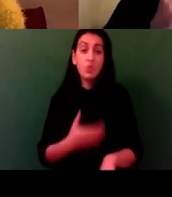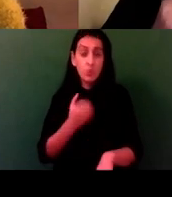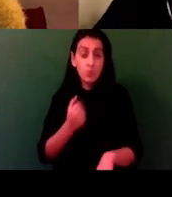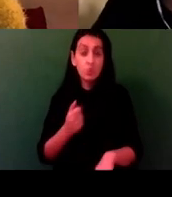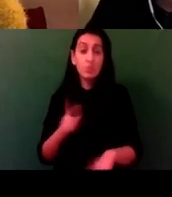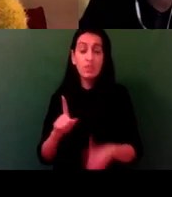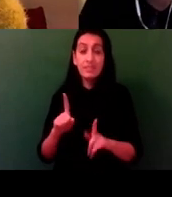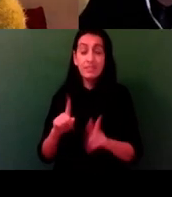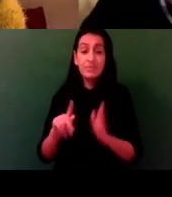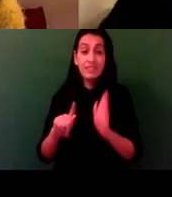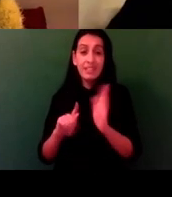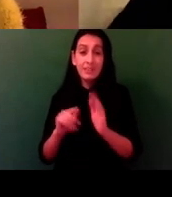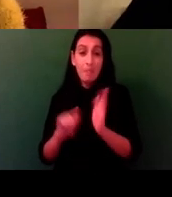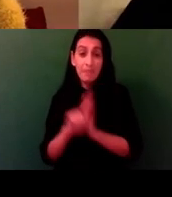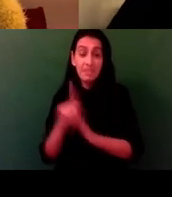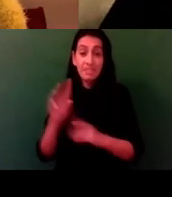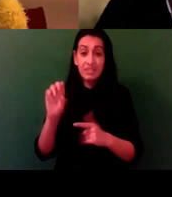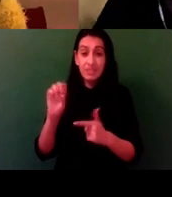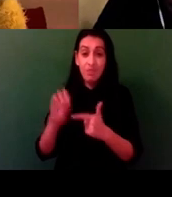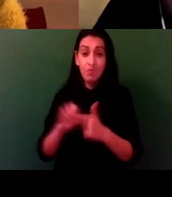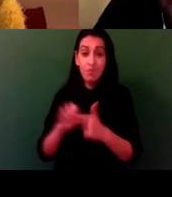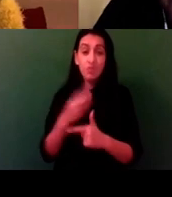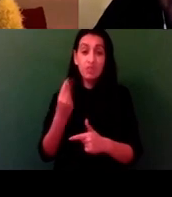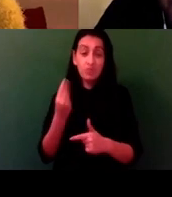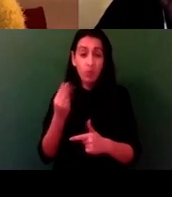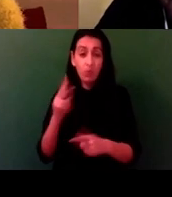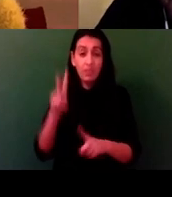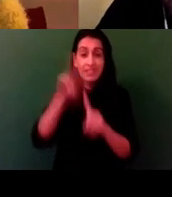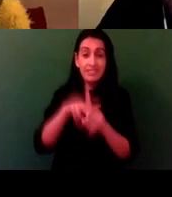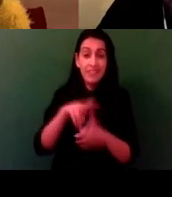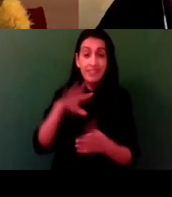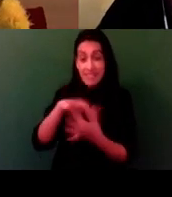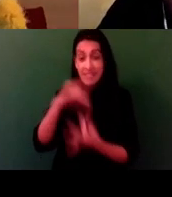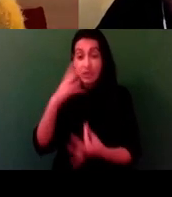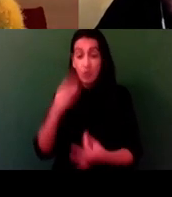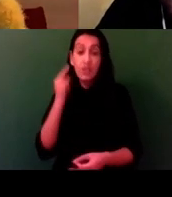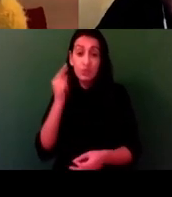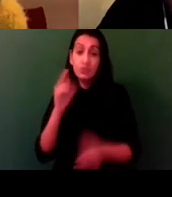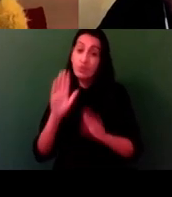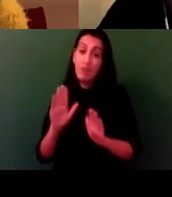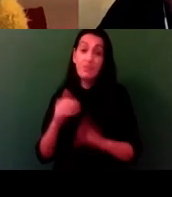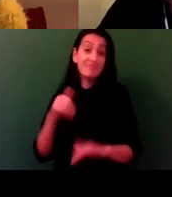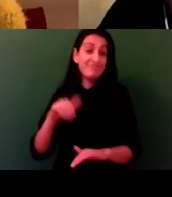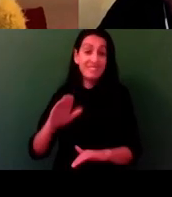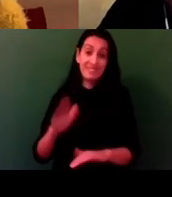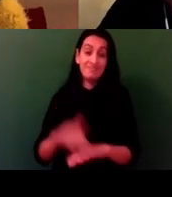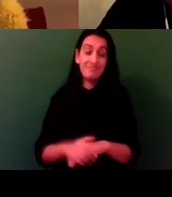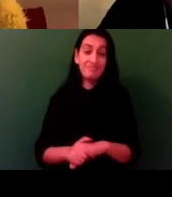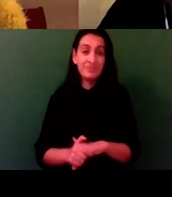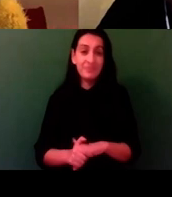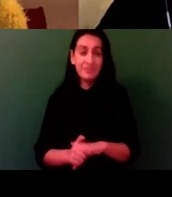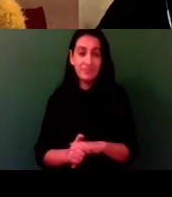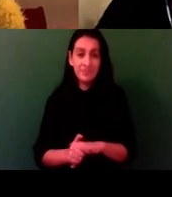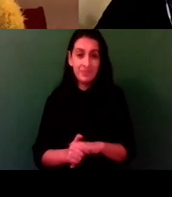aracına dönüşebiliyor. Evet, teşekkürler. Soner Bilgin bir yorum var. Yarışmanın tabiatının sonuç itibariyle bir kazanan